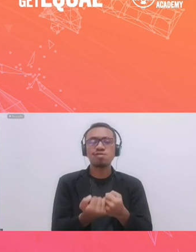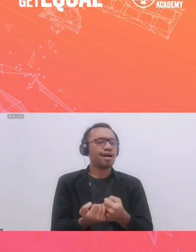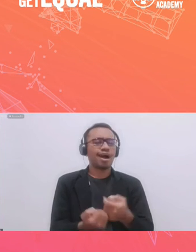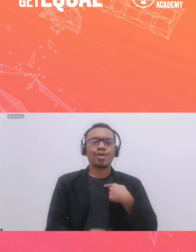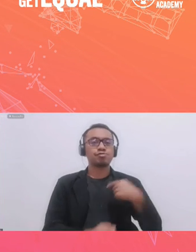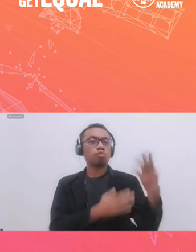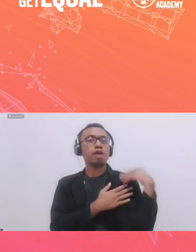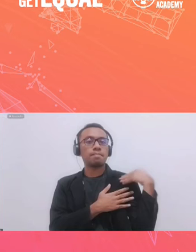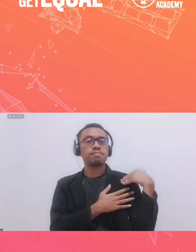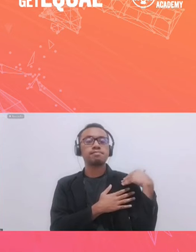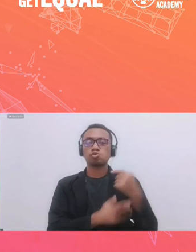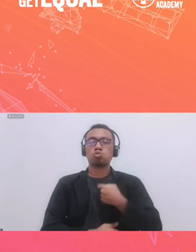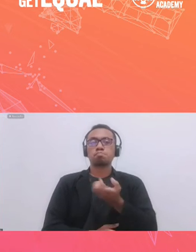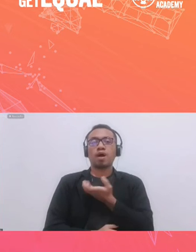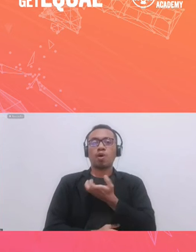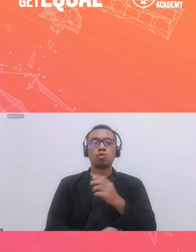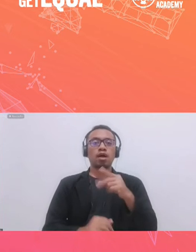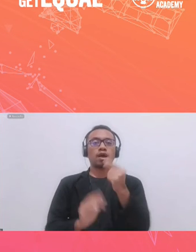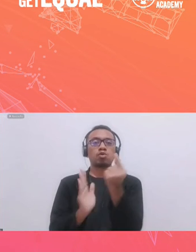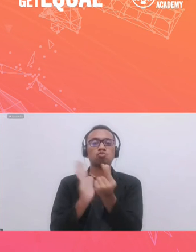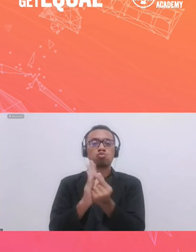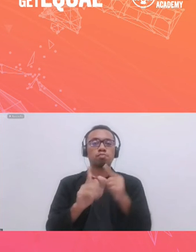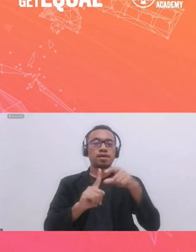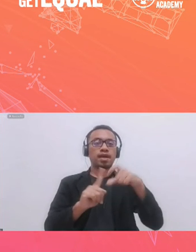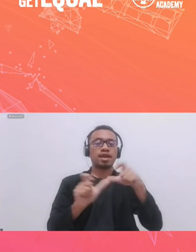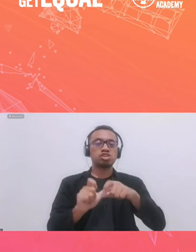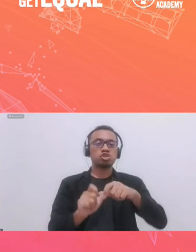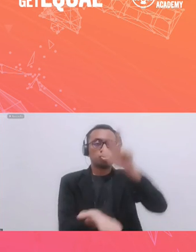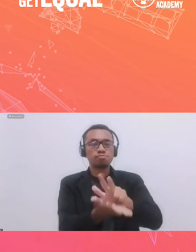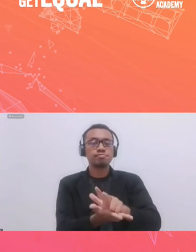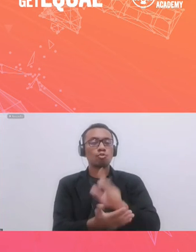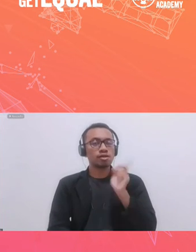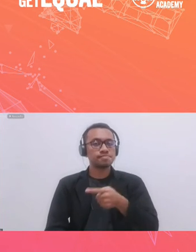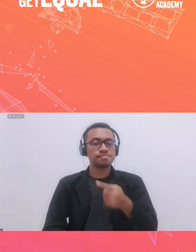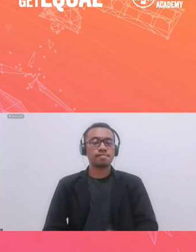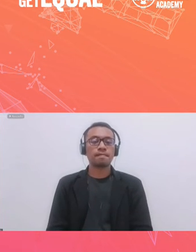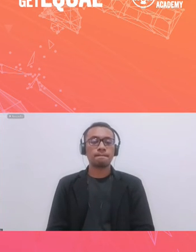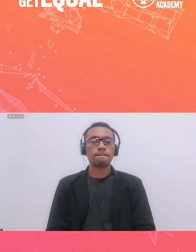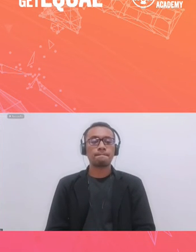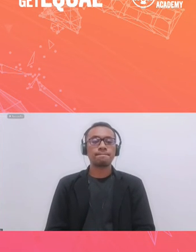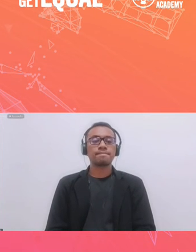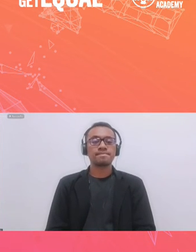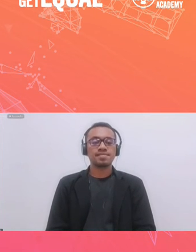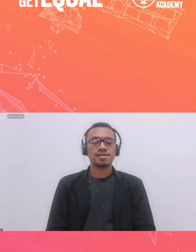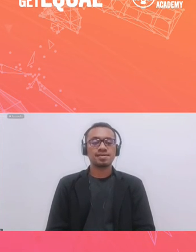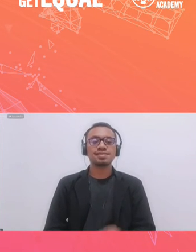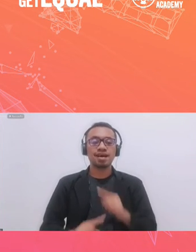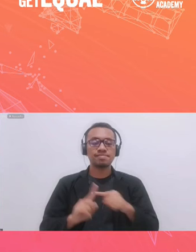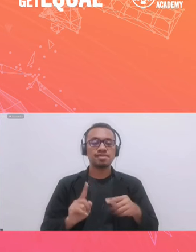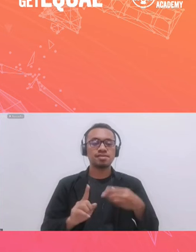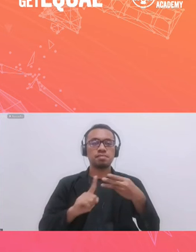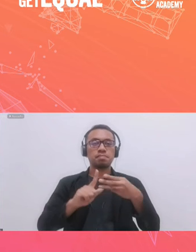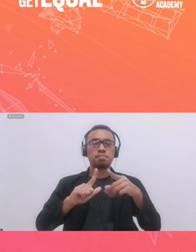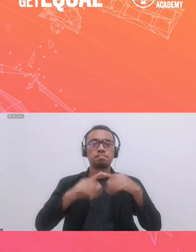Untuk memastikan bahwa RUU PKS itu harus lolos di program legislasi. Baik. Cuman memang di badan legislasi